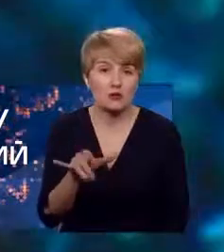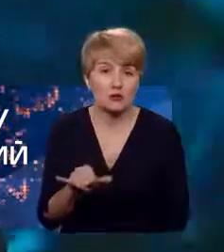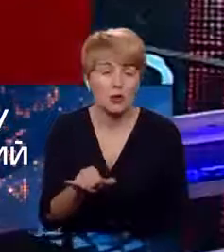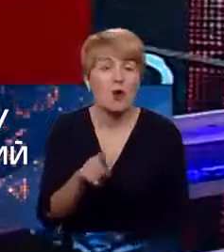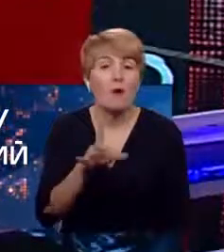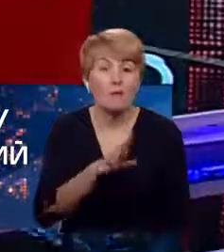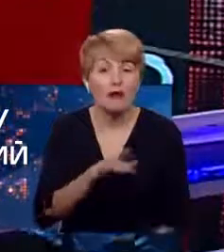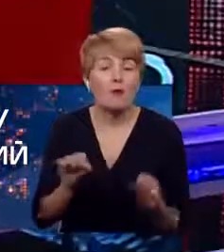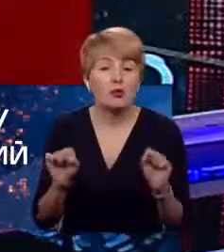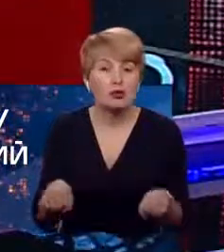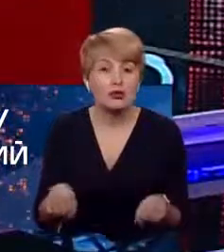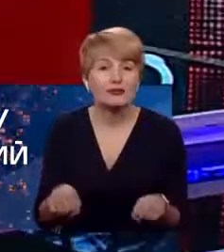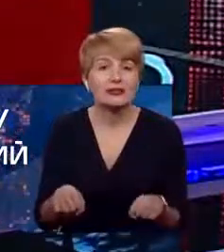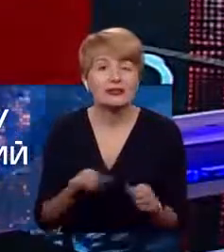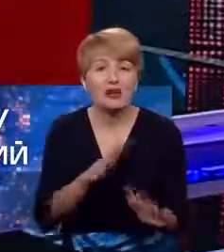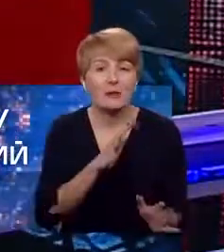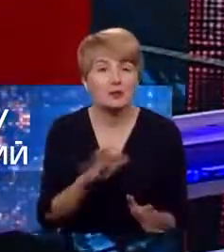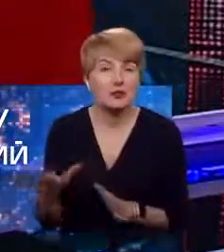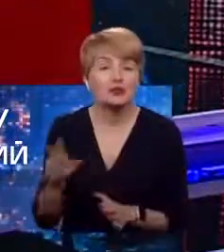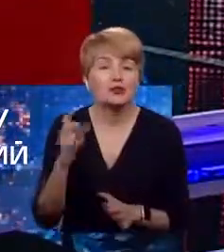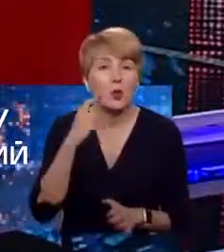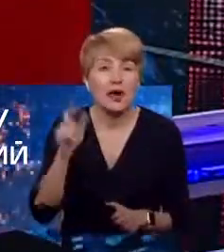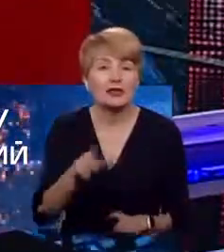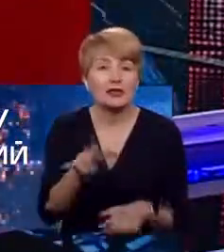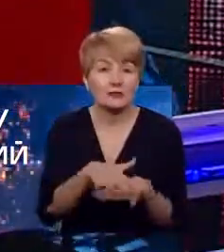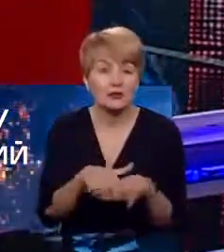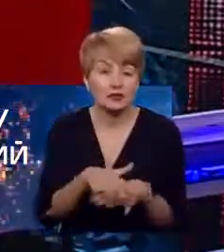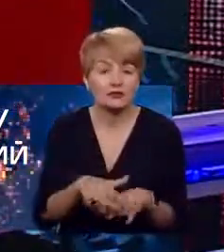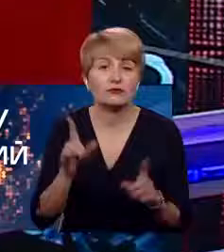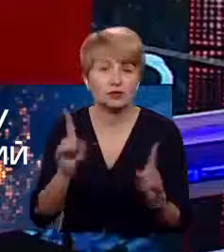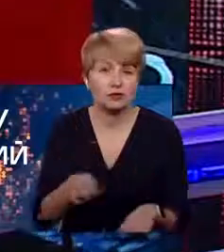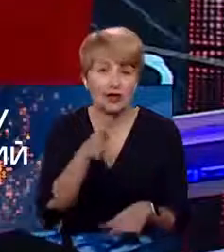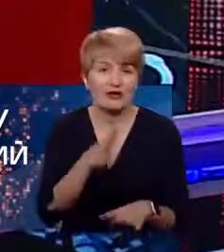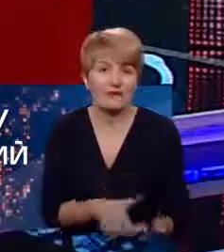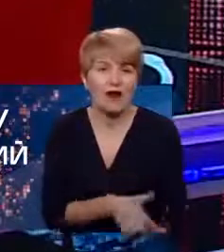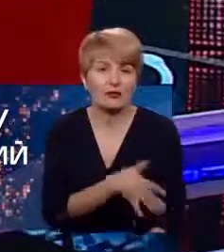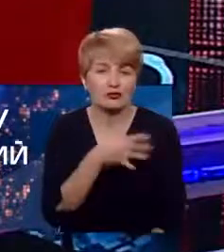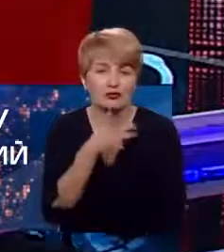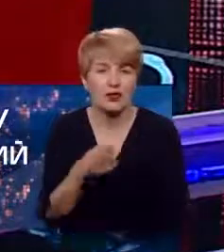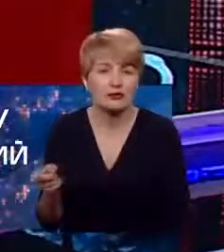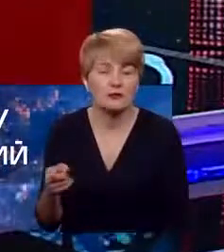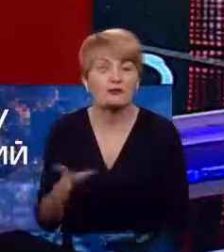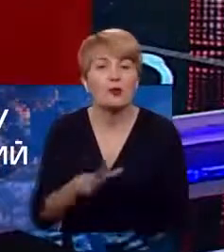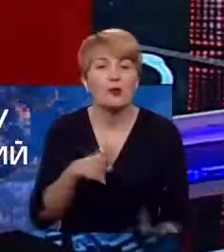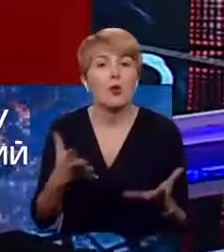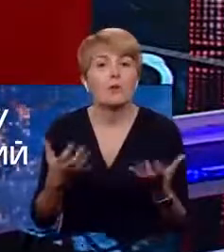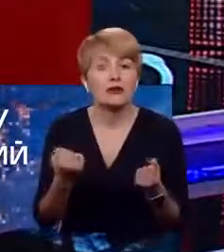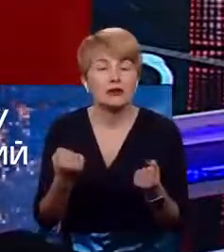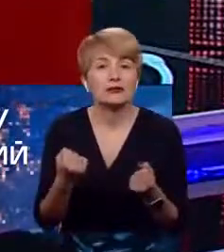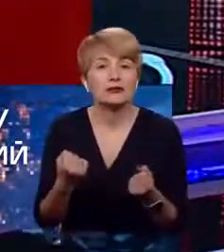була можливість забезпечувати українських споживачів дуже тривалий час, було прийнято